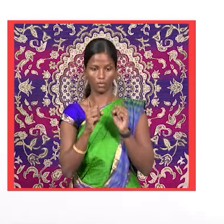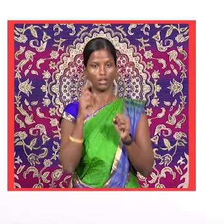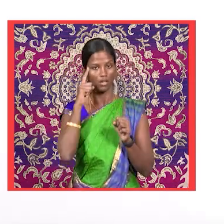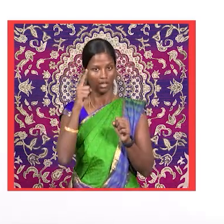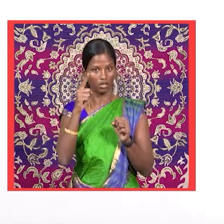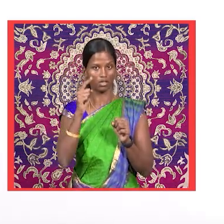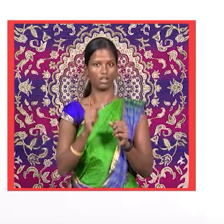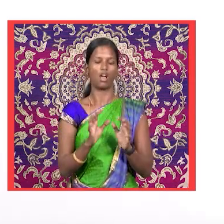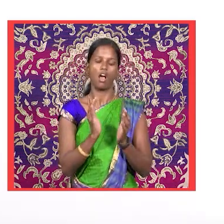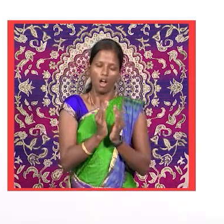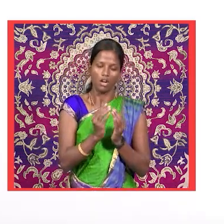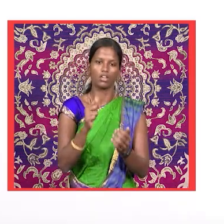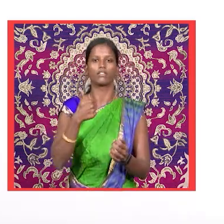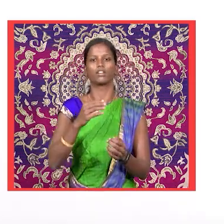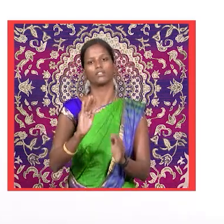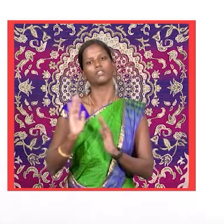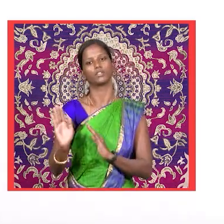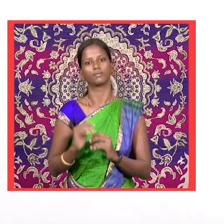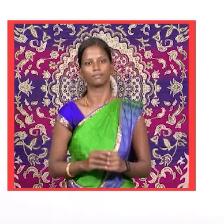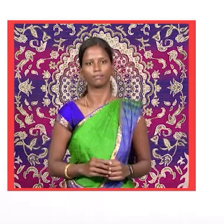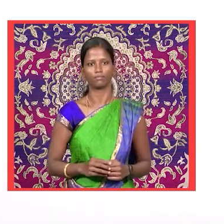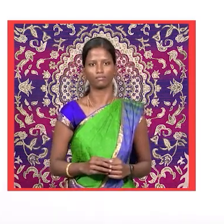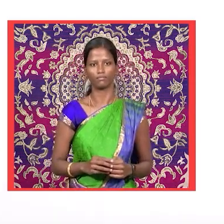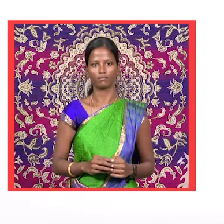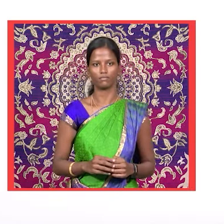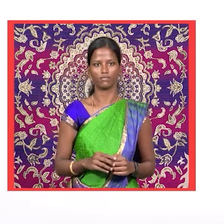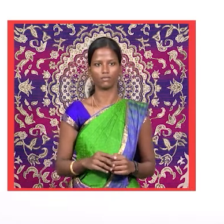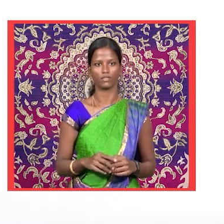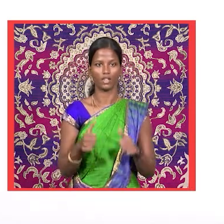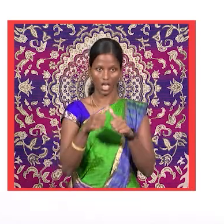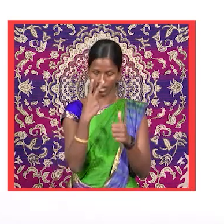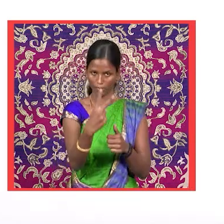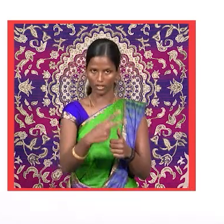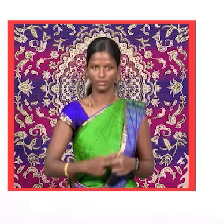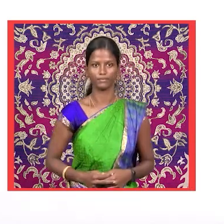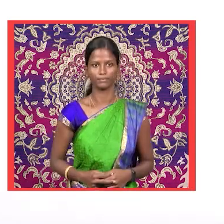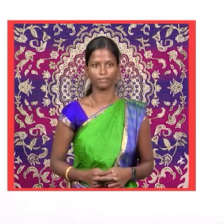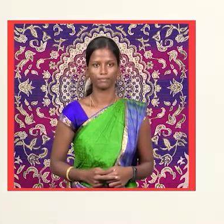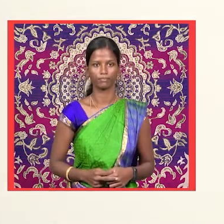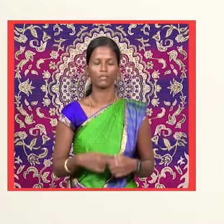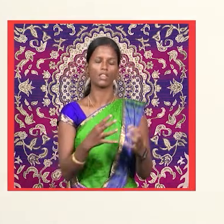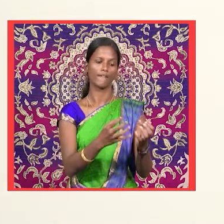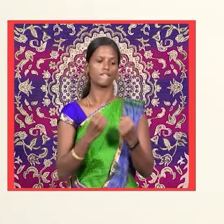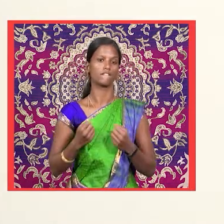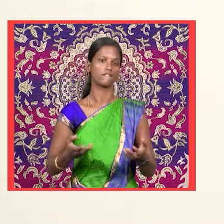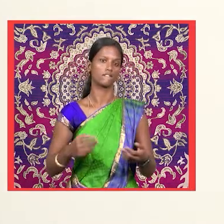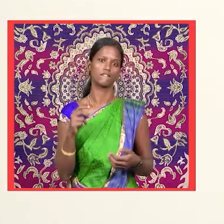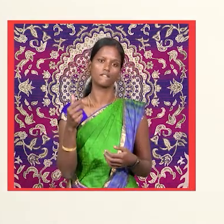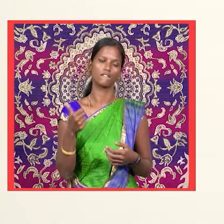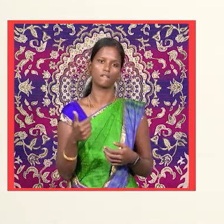மட்டும்தான் கண்டுபிடிக்க வேண்டும். ஸோ இப்போ நம்ம கணக்குக்கு போகலாங்க. வாங்கி விலை எவ்வளோன்னு பார்த்தீங்கன்னா